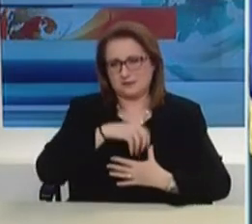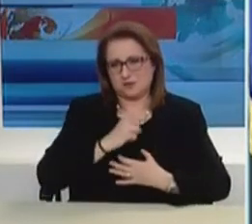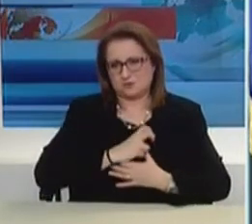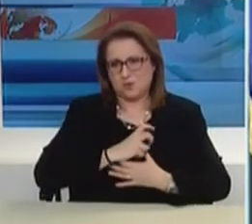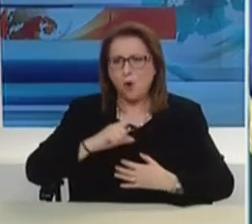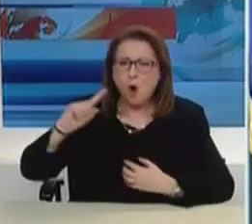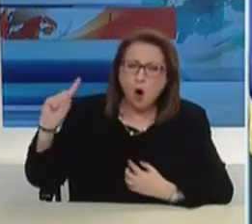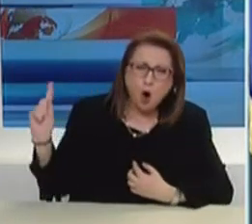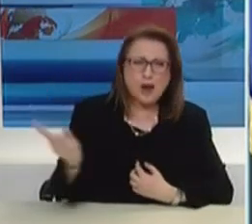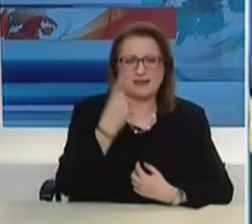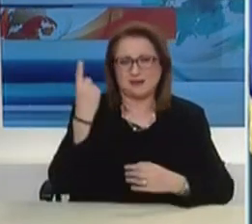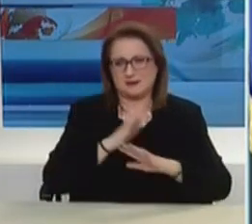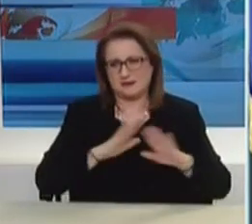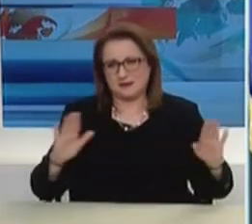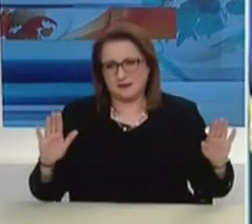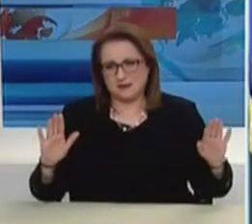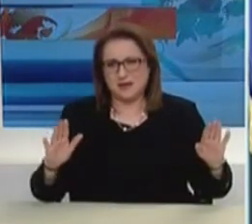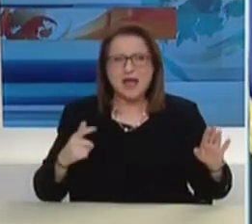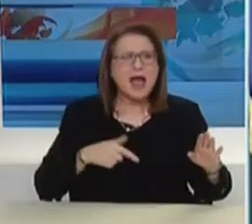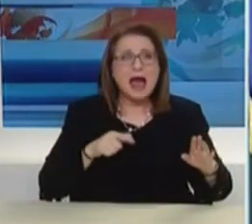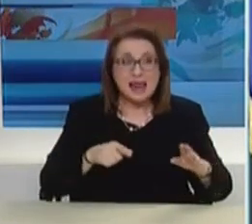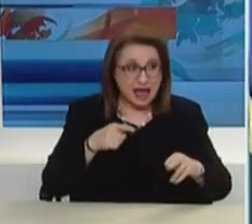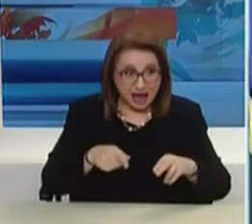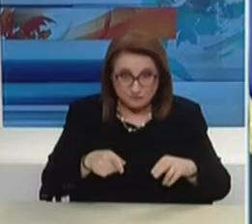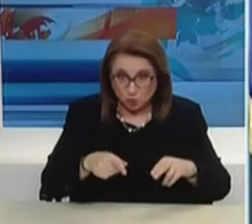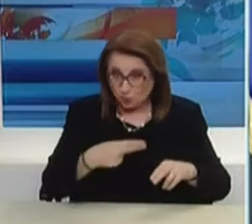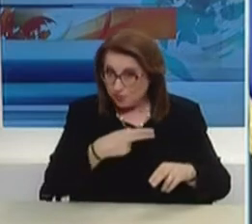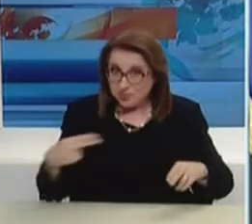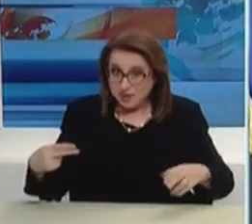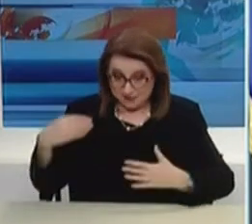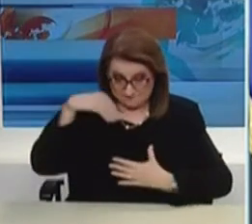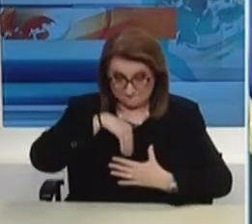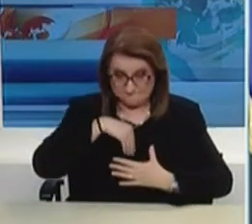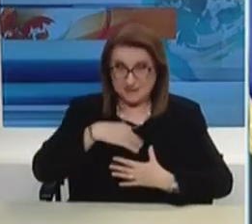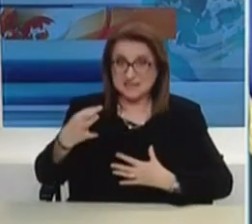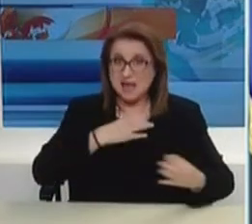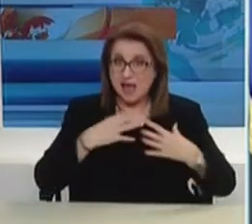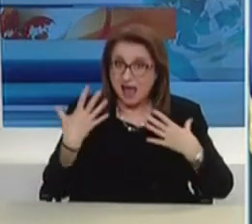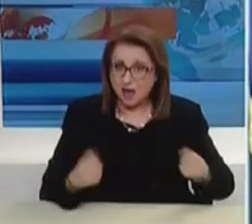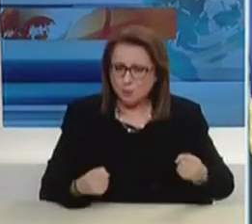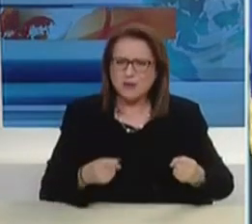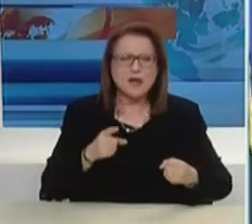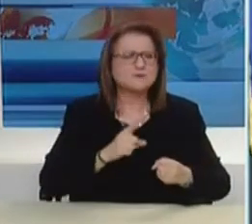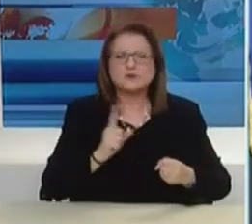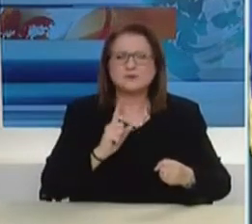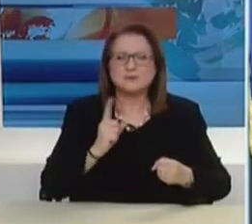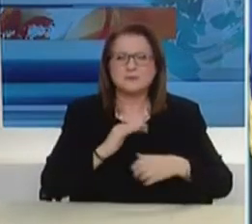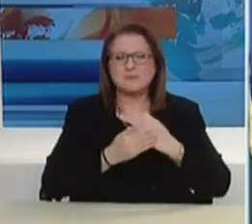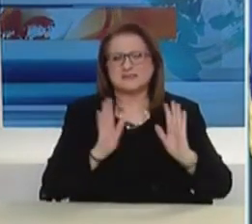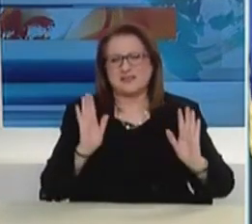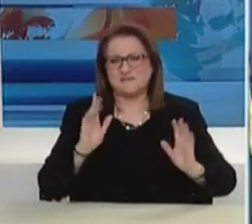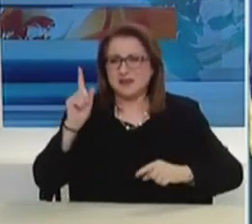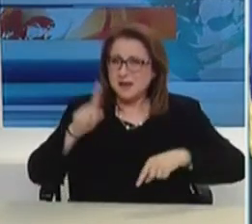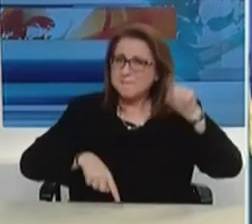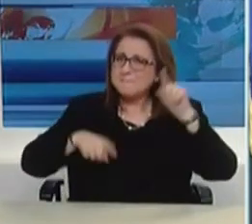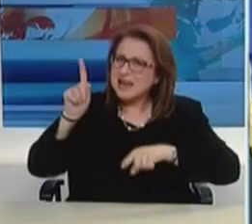μας ενδιαφέρει τόσο το ότι έχουμε την νόσο, γιατί έχουμε πει ότι οι περισσότεροι θα το περάσουν ελαφρά, αλλά θα υπάρξουν και μερικοί